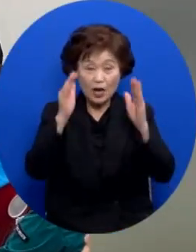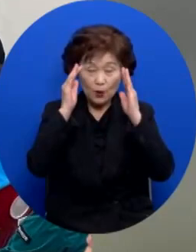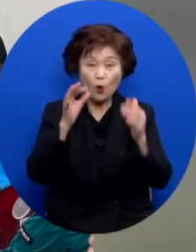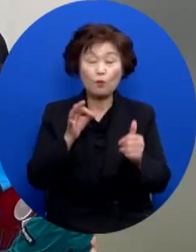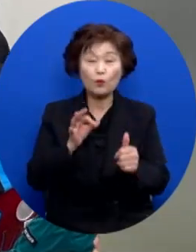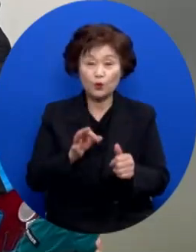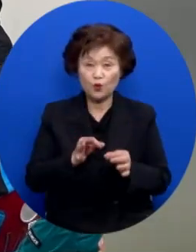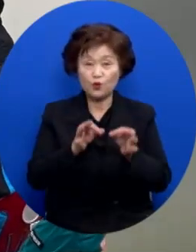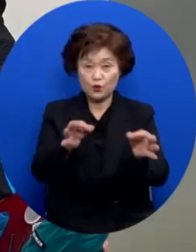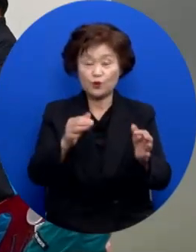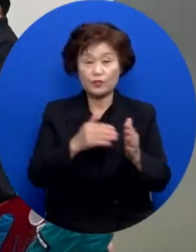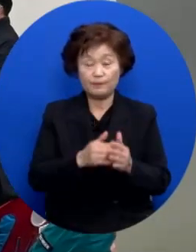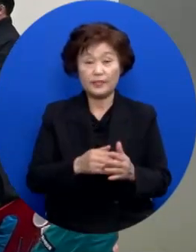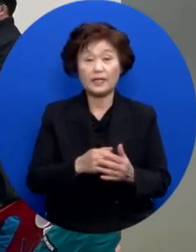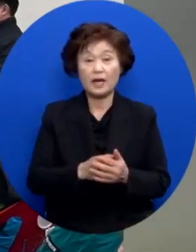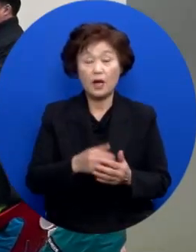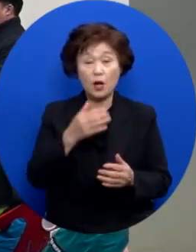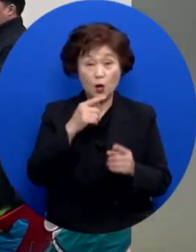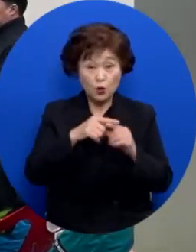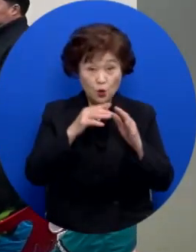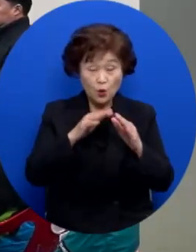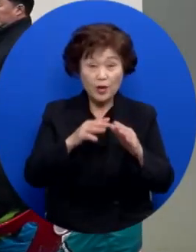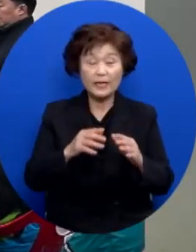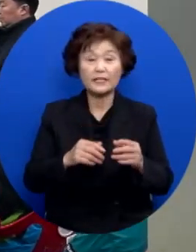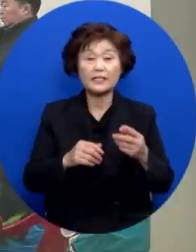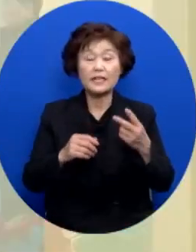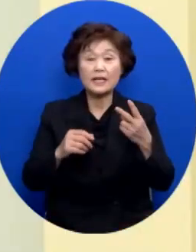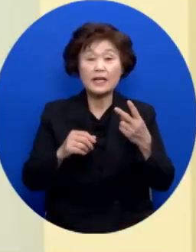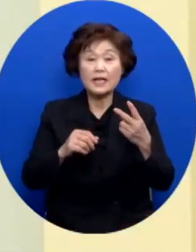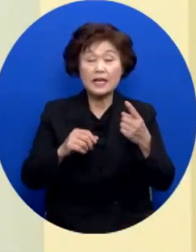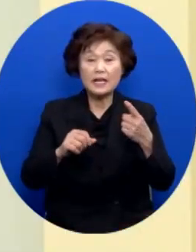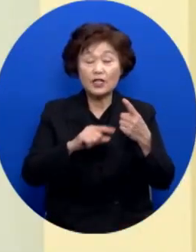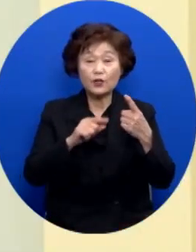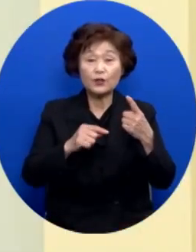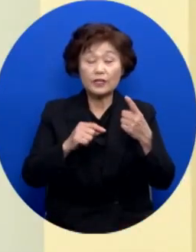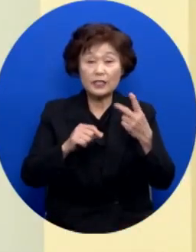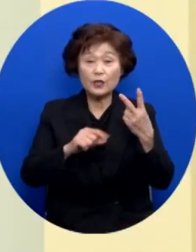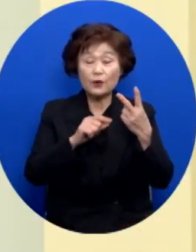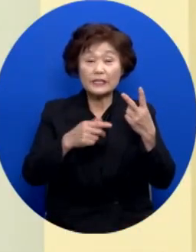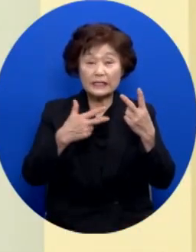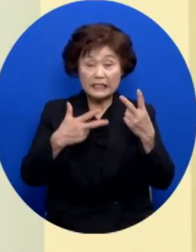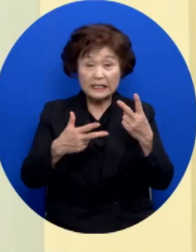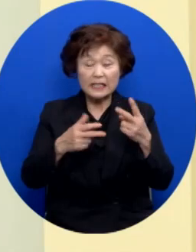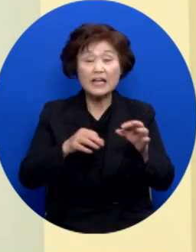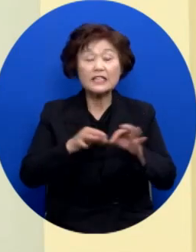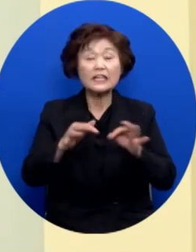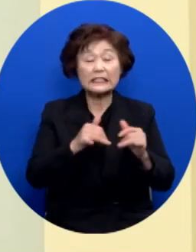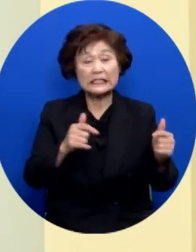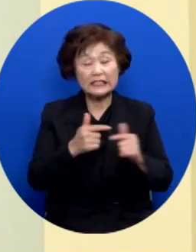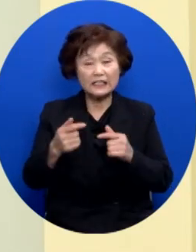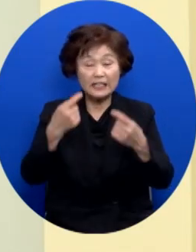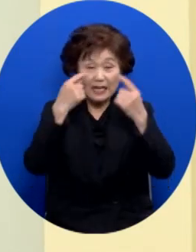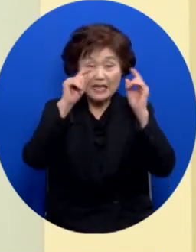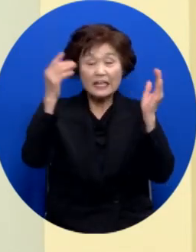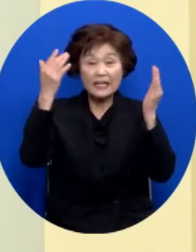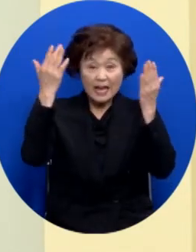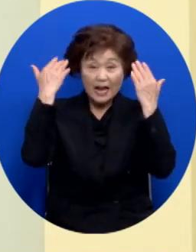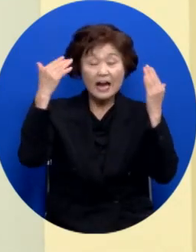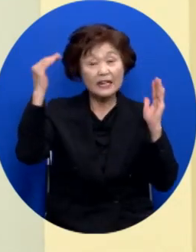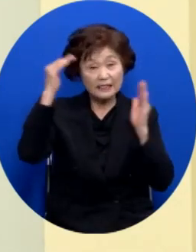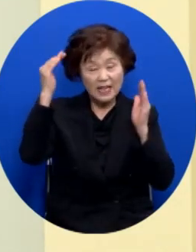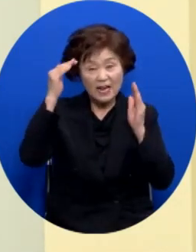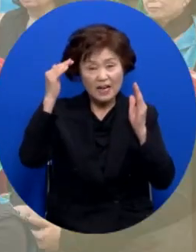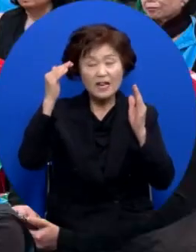전달했습니다 여의도순복음 교회는 지난 7일 서천 특화시장 화제로 피해를 본 상인들의 대학생 자녀들이 학업을